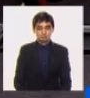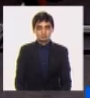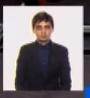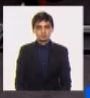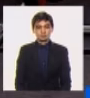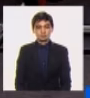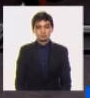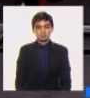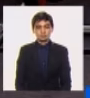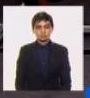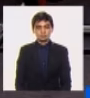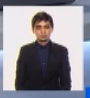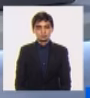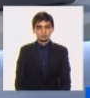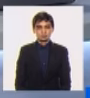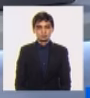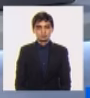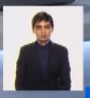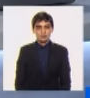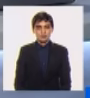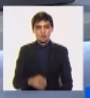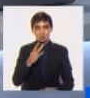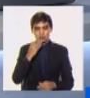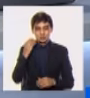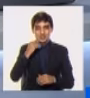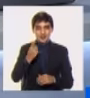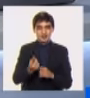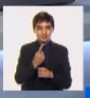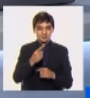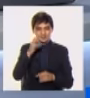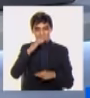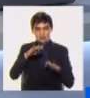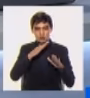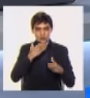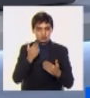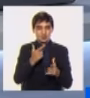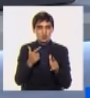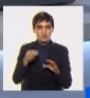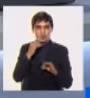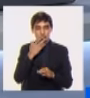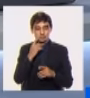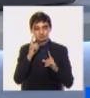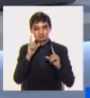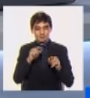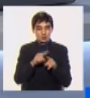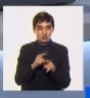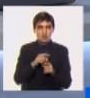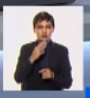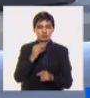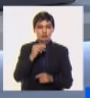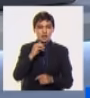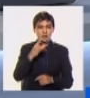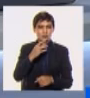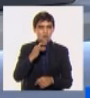шуйским фарбера алматы турция не единственная страна где готовится принимать туристов черногории сегодняшнего дня